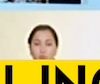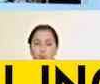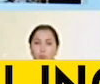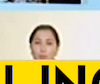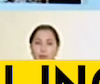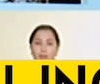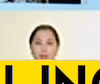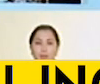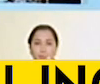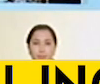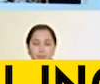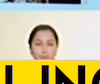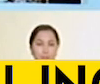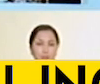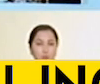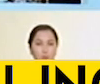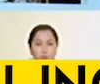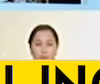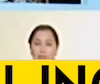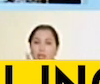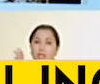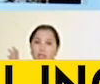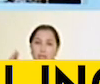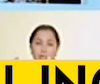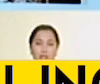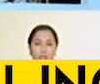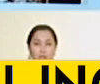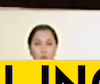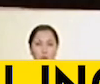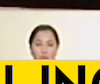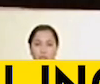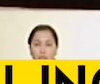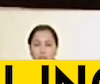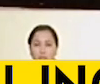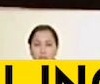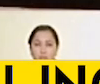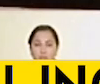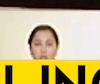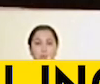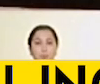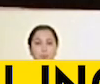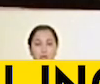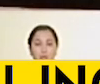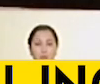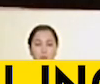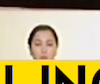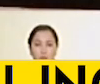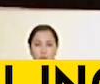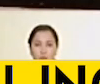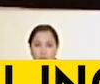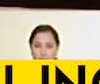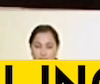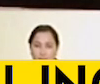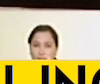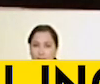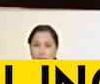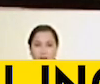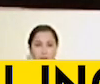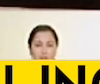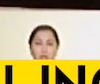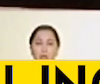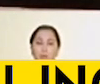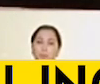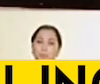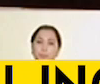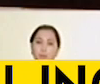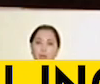bayram barcha o'simliklar, daraxtlar gullaganda va bahor tusiga kirgan vaqtda, bahor